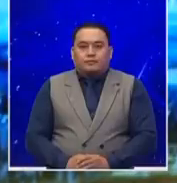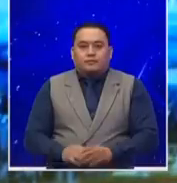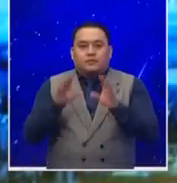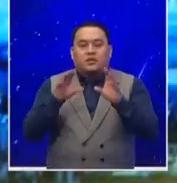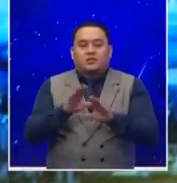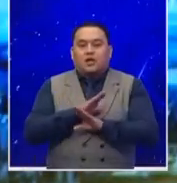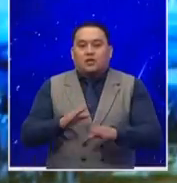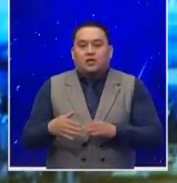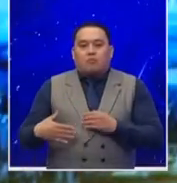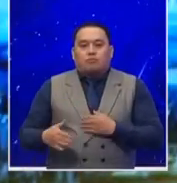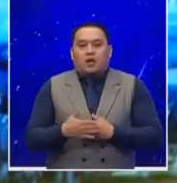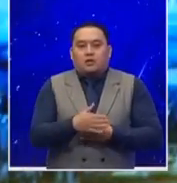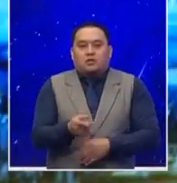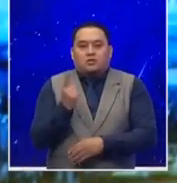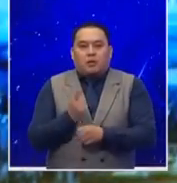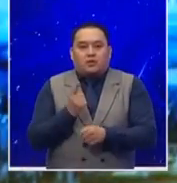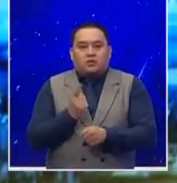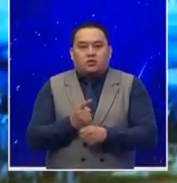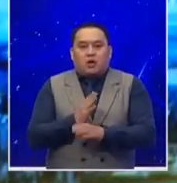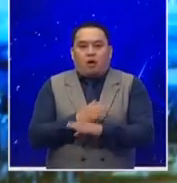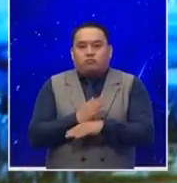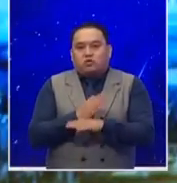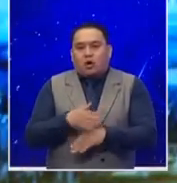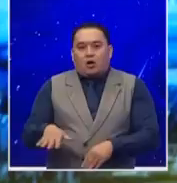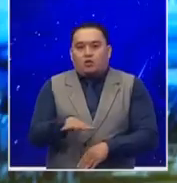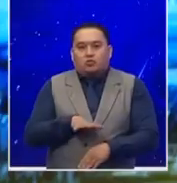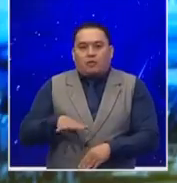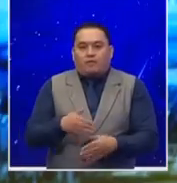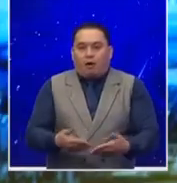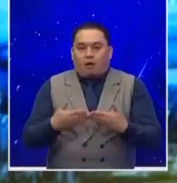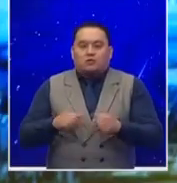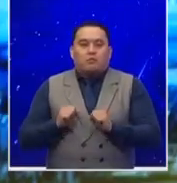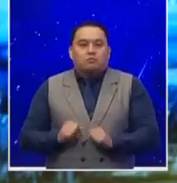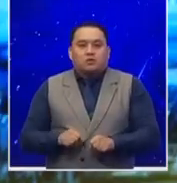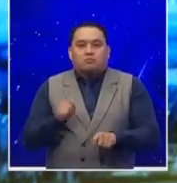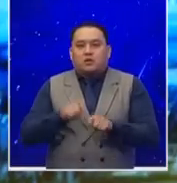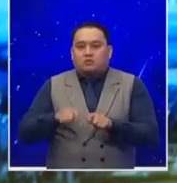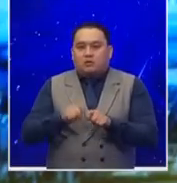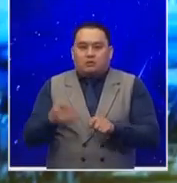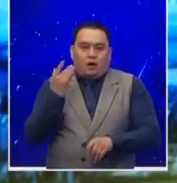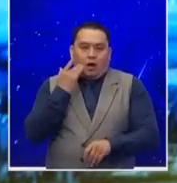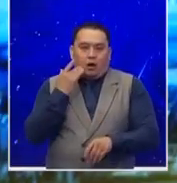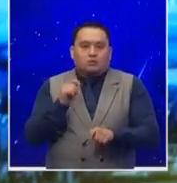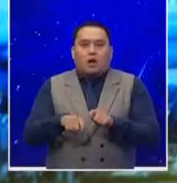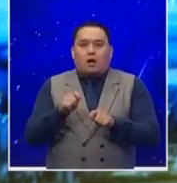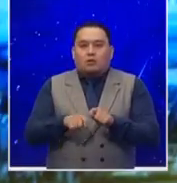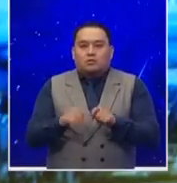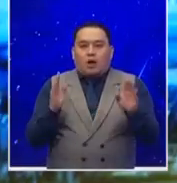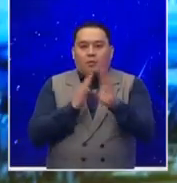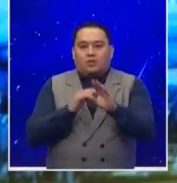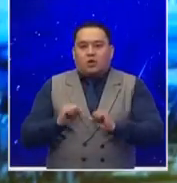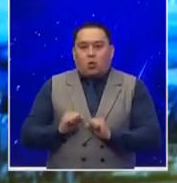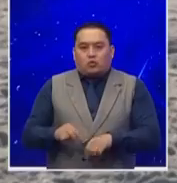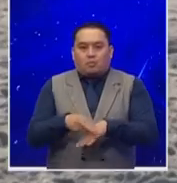Заңсыз балық аулауға жол жоқ. Қапшағай су қоймасында осы жағдайдың алдын алу мақсатында ұдайы рейд жүргізіледі. Тексеру шарасын табиғатты